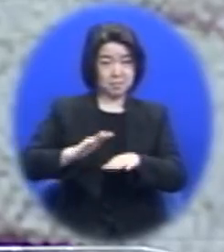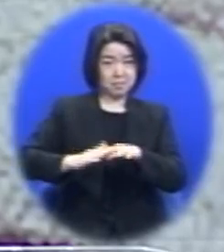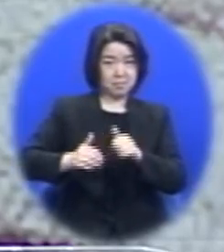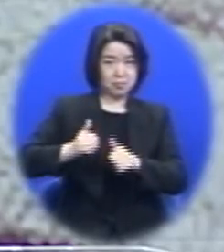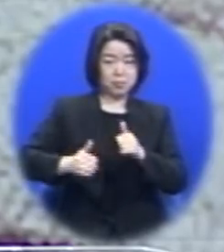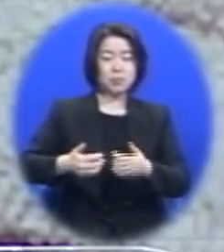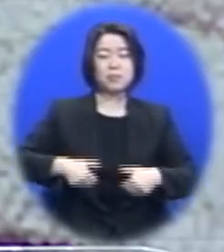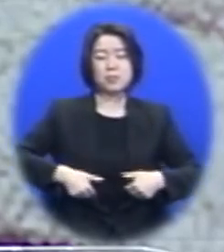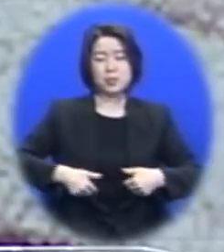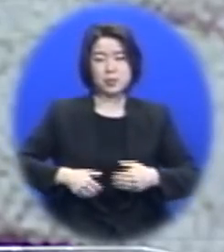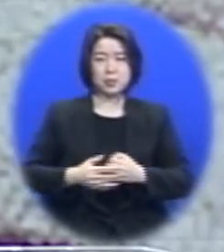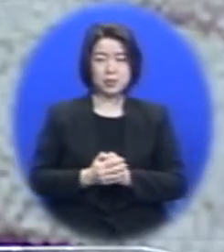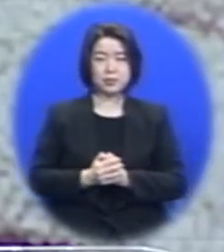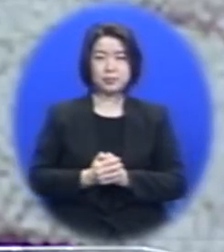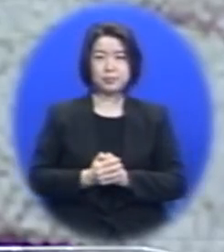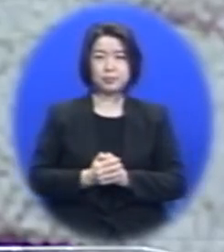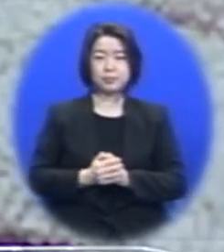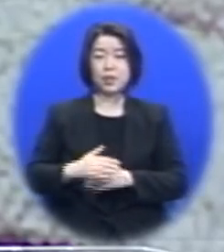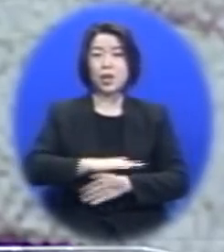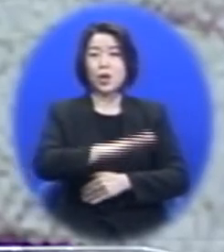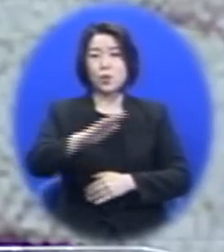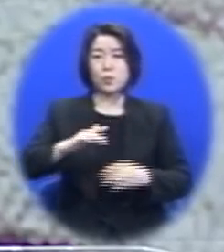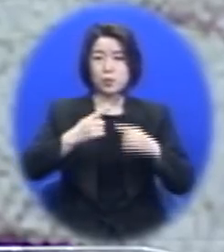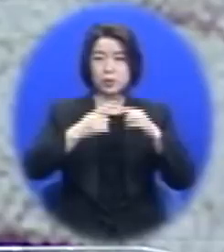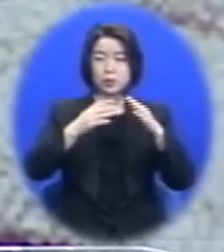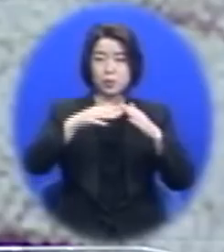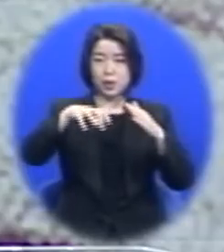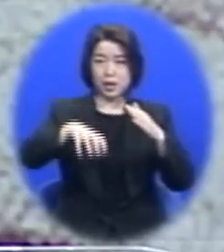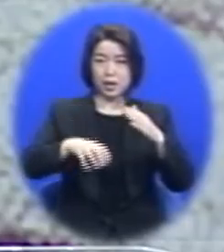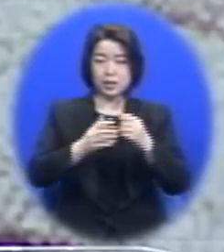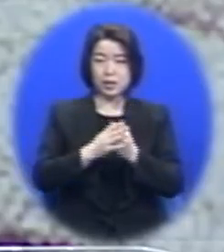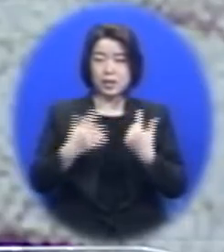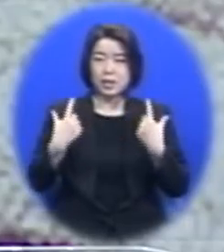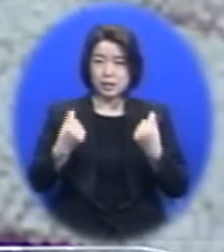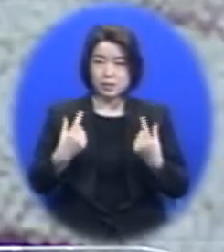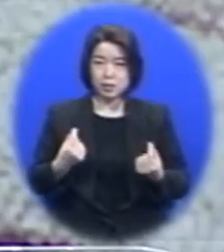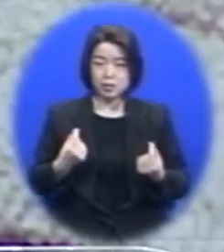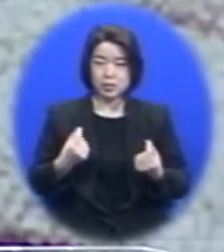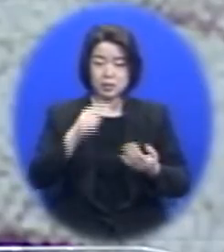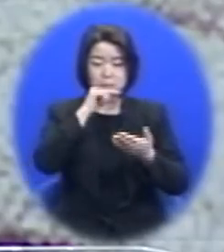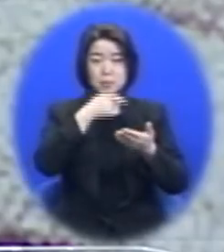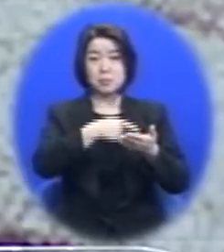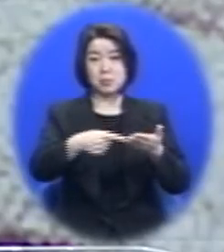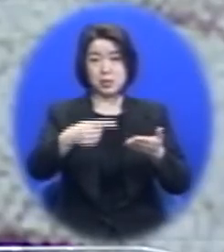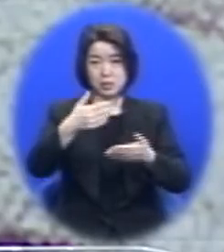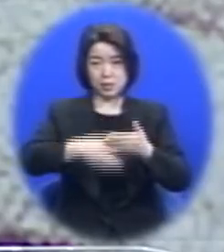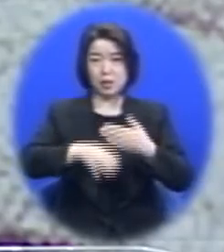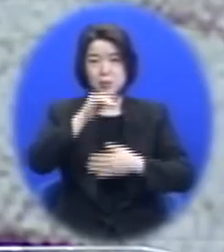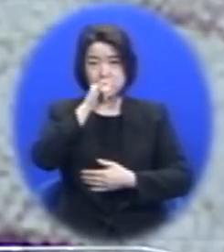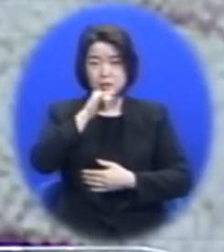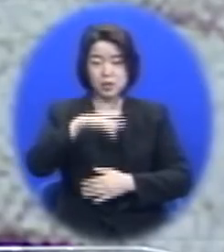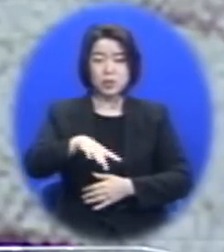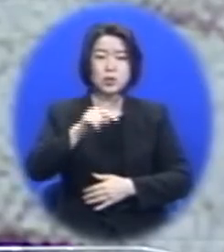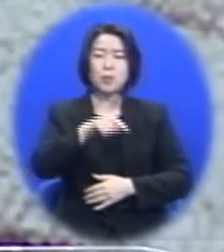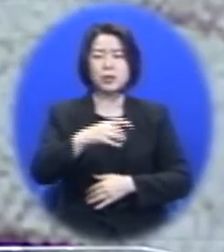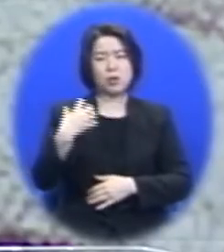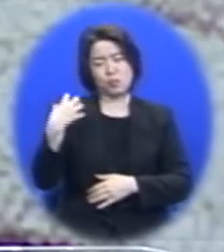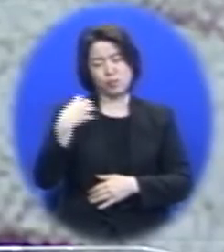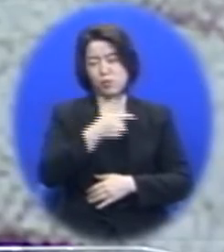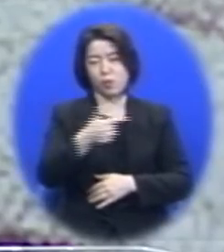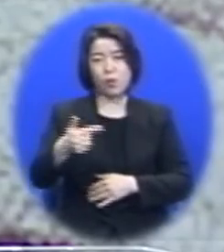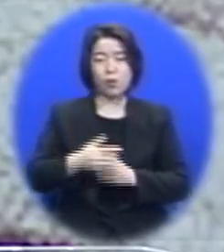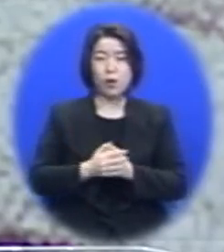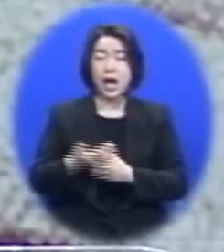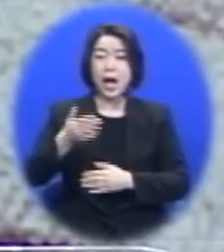여러분 우리 교회 안에 여전히 부채가 남아 있습니다 처음에는 그게 넣을 부담이 얻습니다